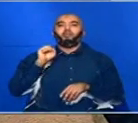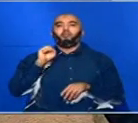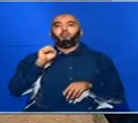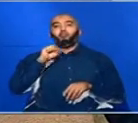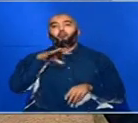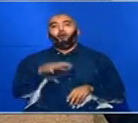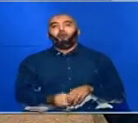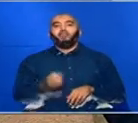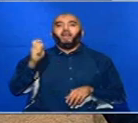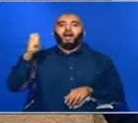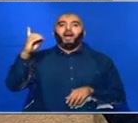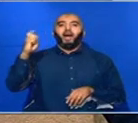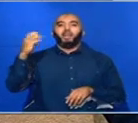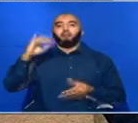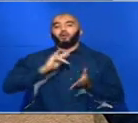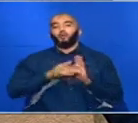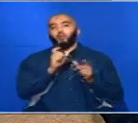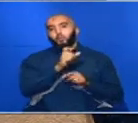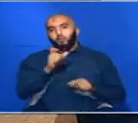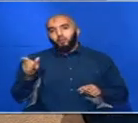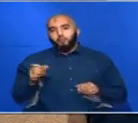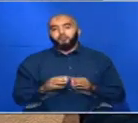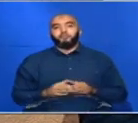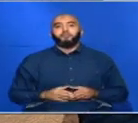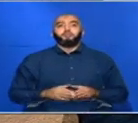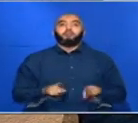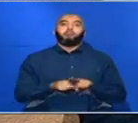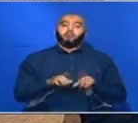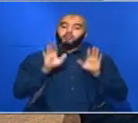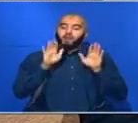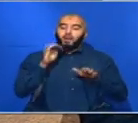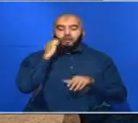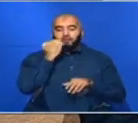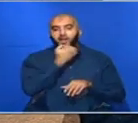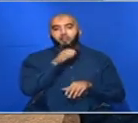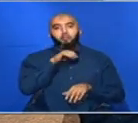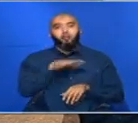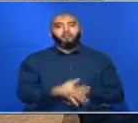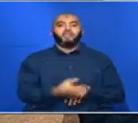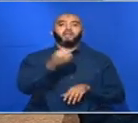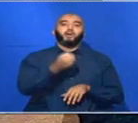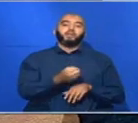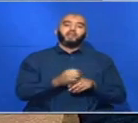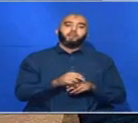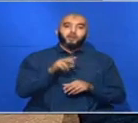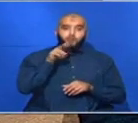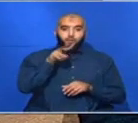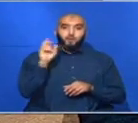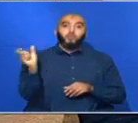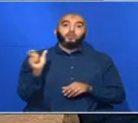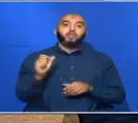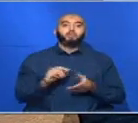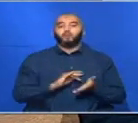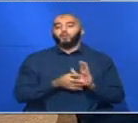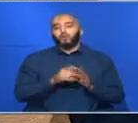والصلاه والسلام على من عليه الصلاه والسلام قال الله تعالى ان الله وملائكته يصلون على النبي يا ايها الذين امنوا